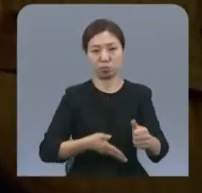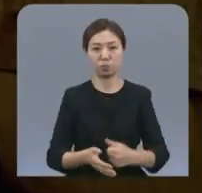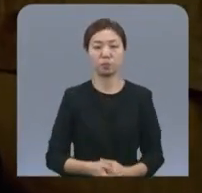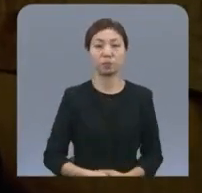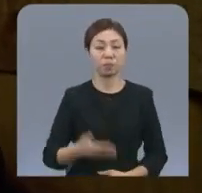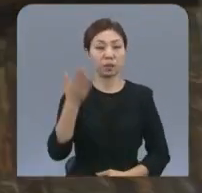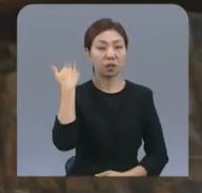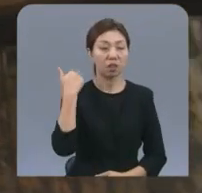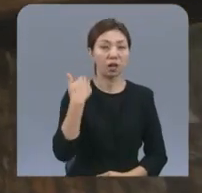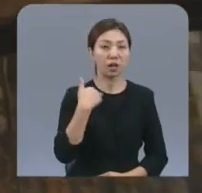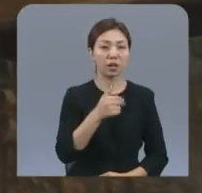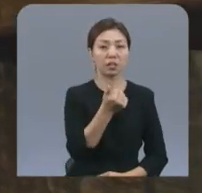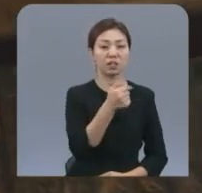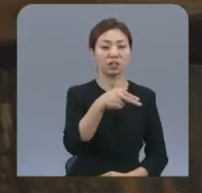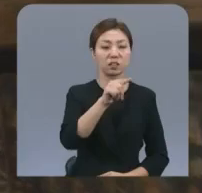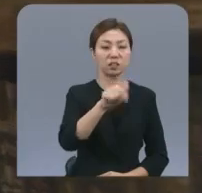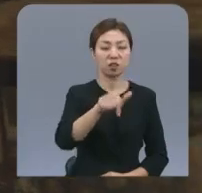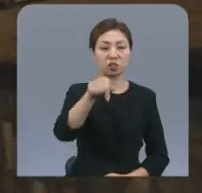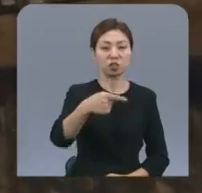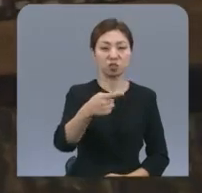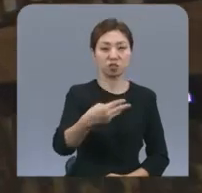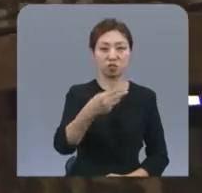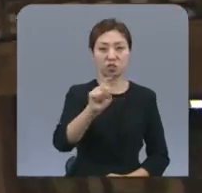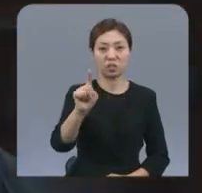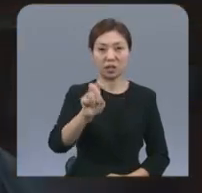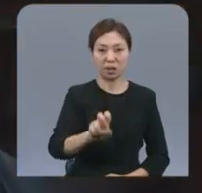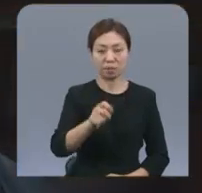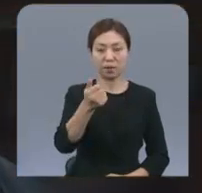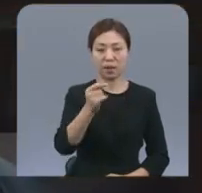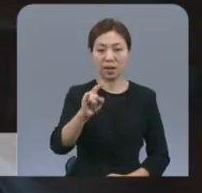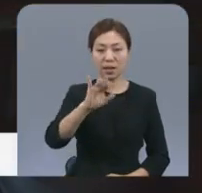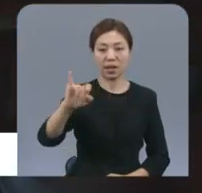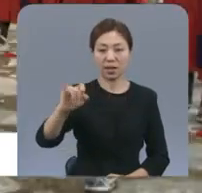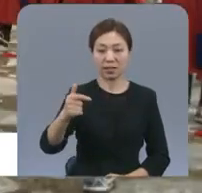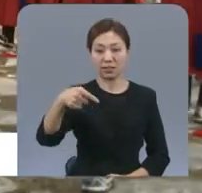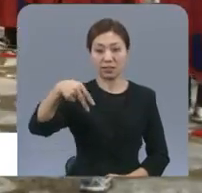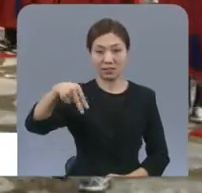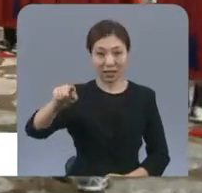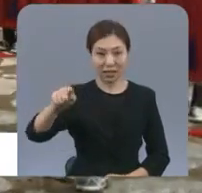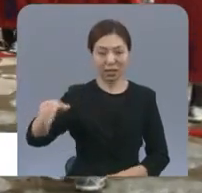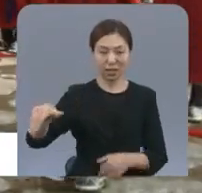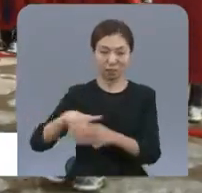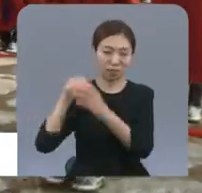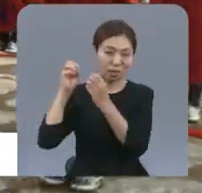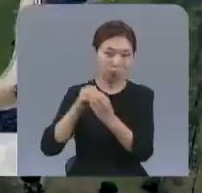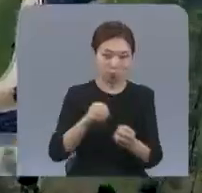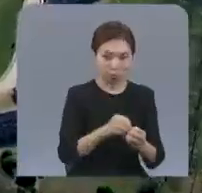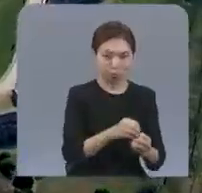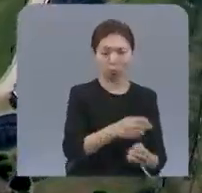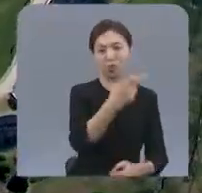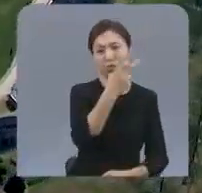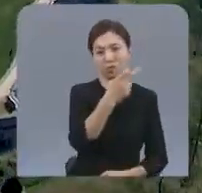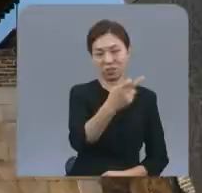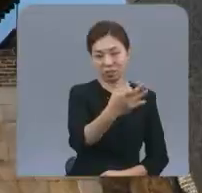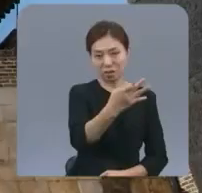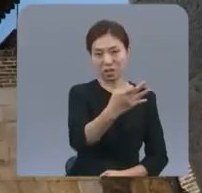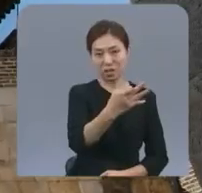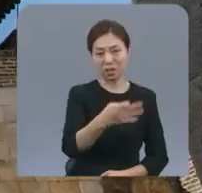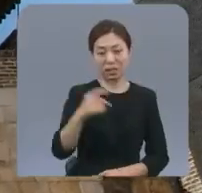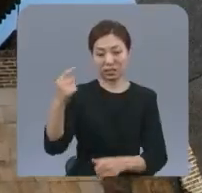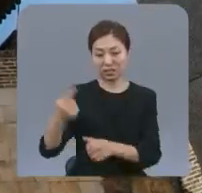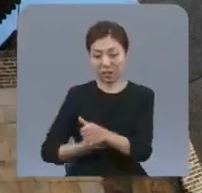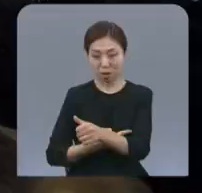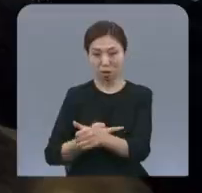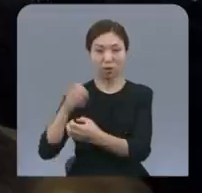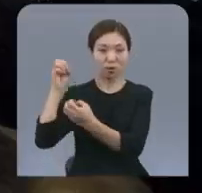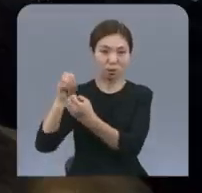Quan trọng có thể phục hồi nền văn minh gây ra đã biến mất ngoài ra ủy ban di sản thế giới đã nhấn mạnh cần xây dựng hệ thống bảo tồn và quản lý bởi khu lăng